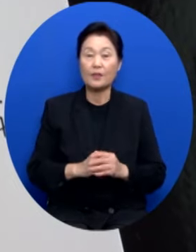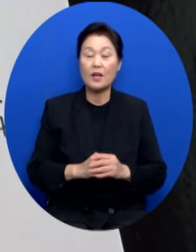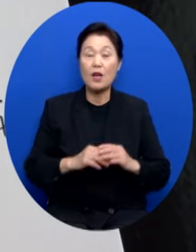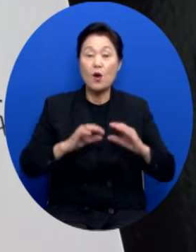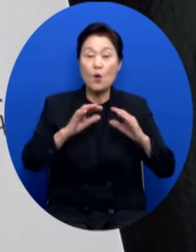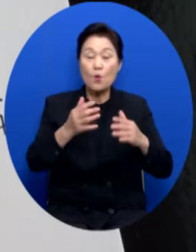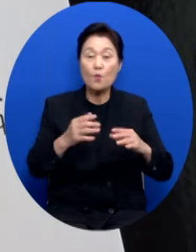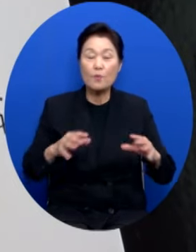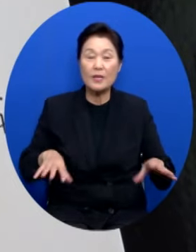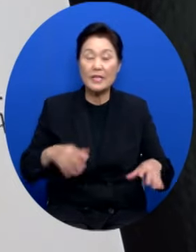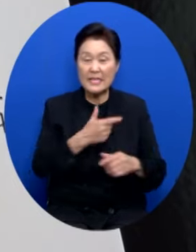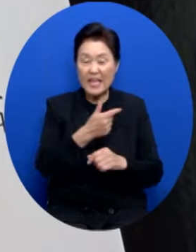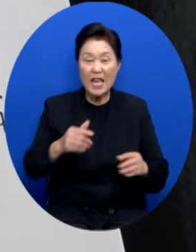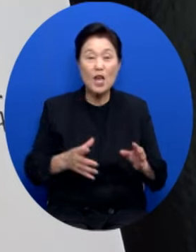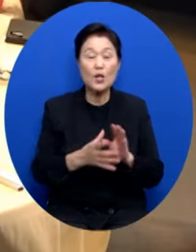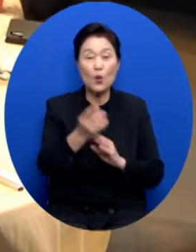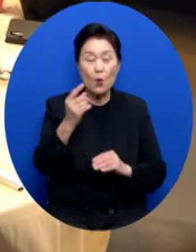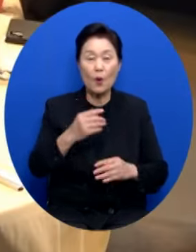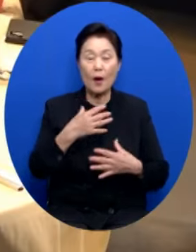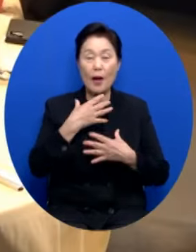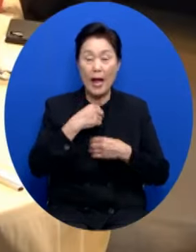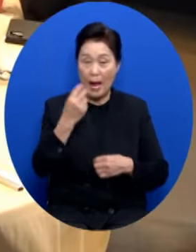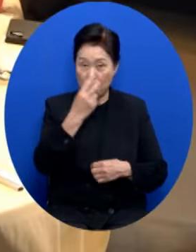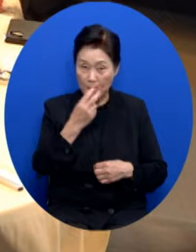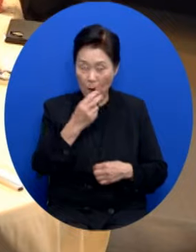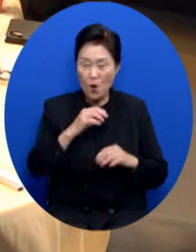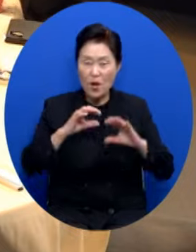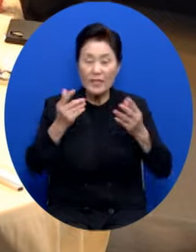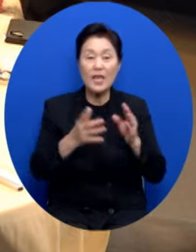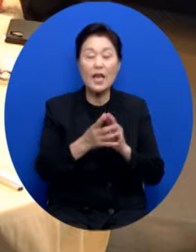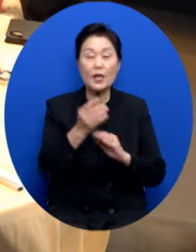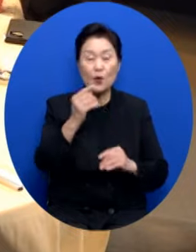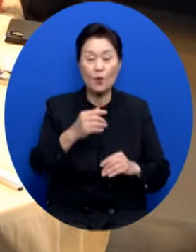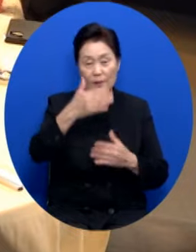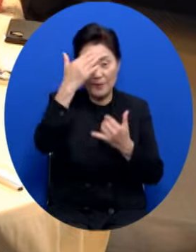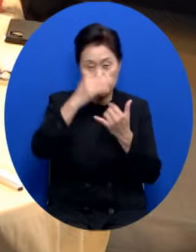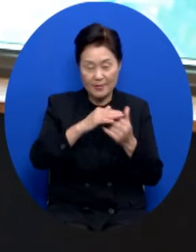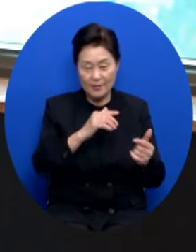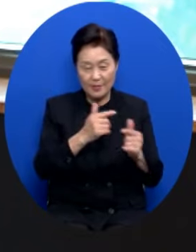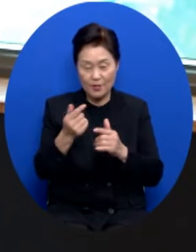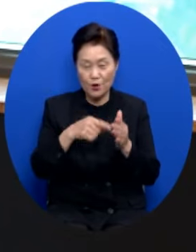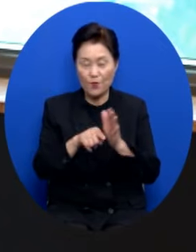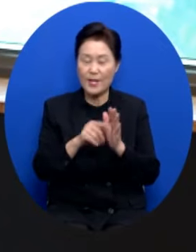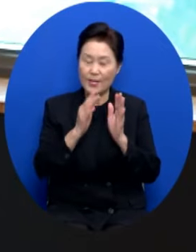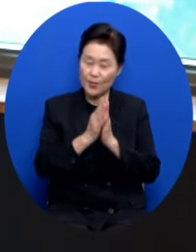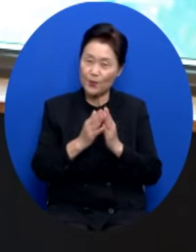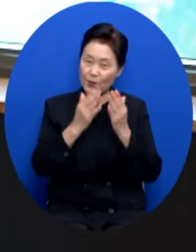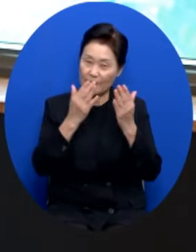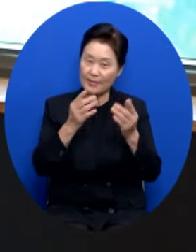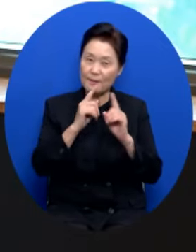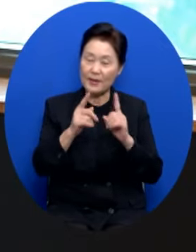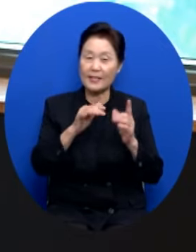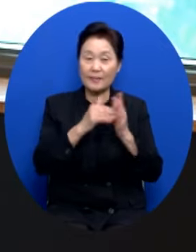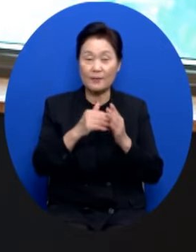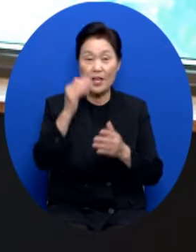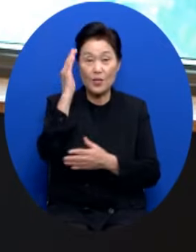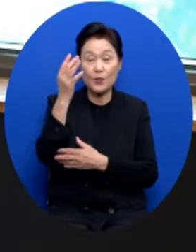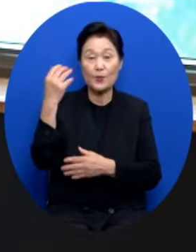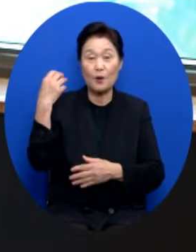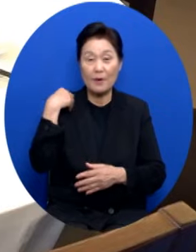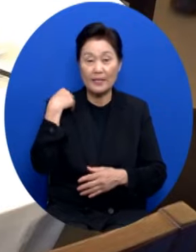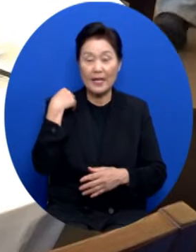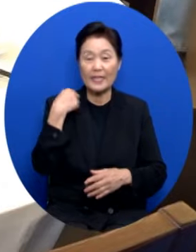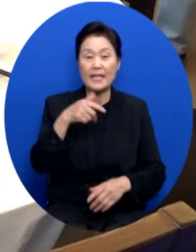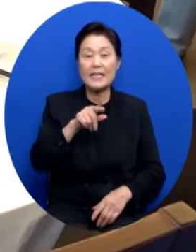국민 대통합, 국가 안보와 세계 평화, 다음 세대 등을 위해 기도할 예정이라고 전했습니다. 설교는 극동방송